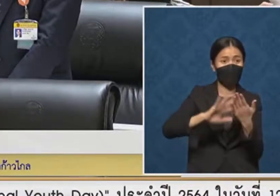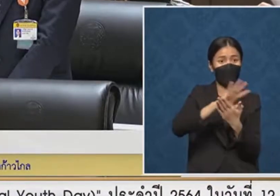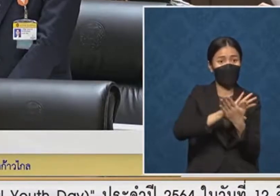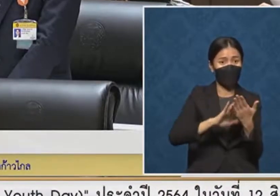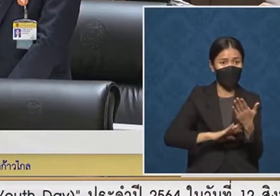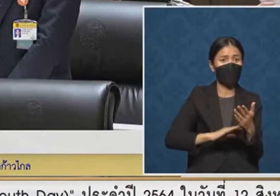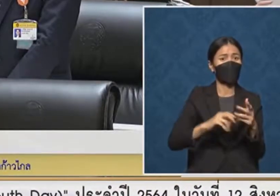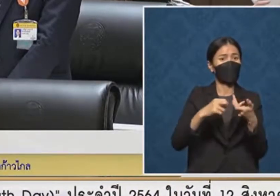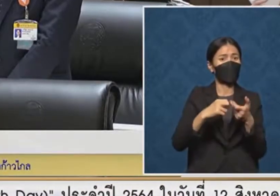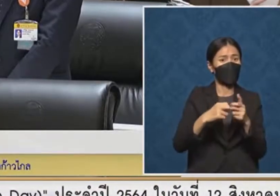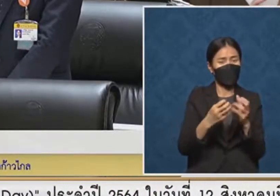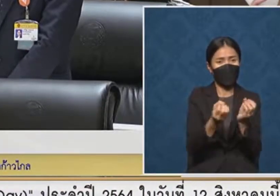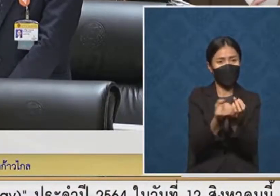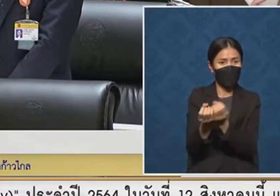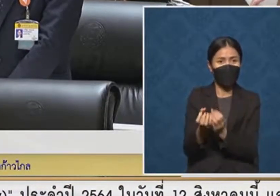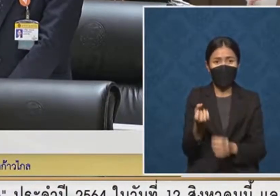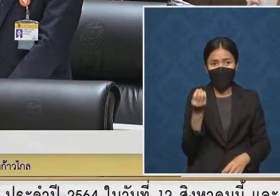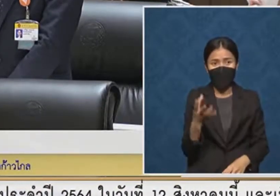นะครั